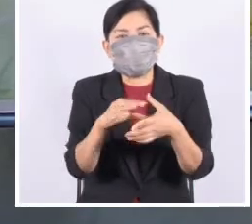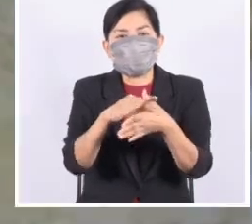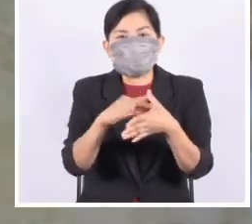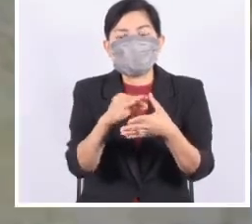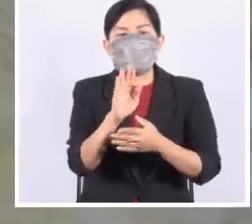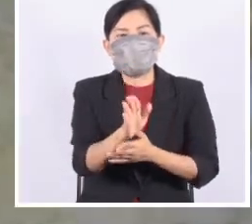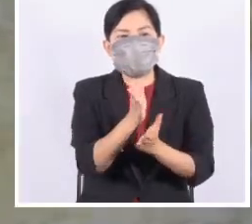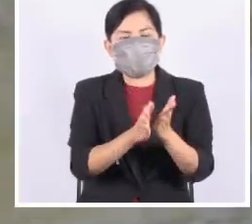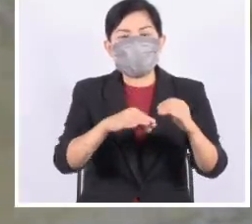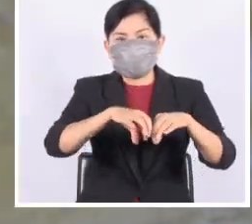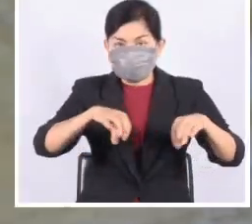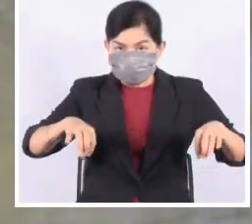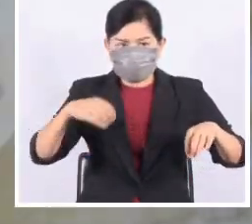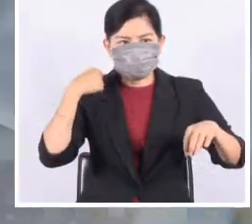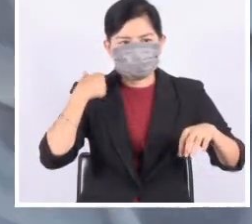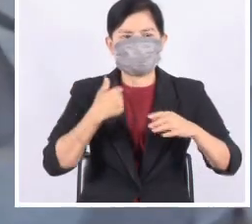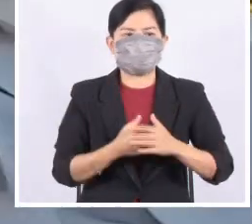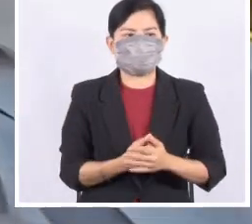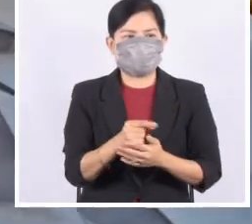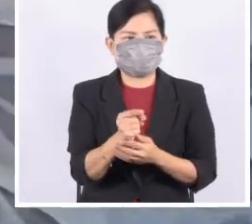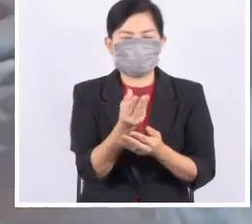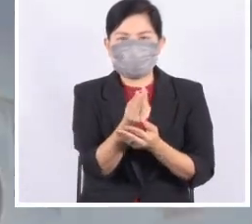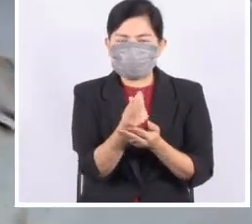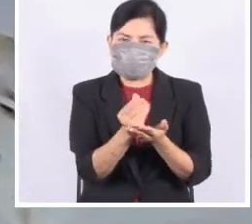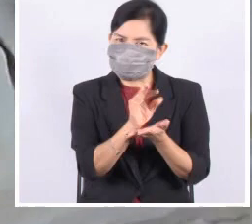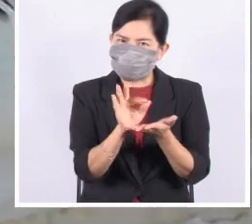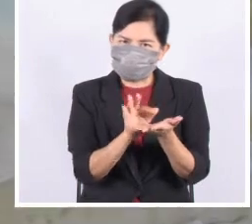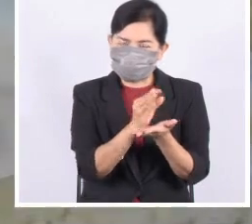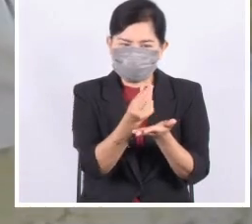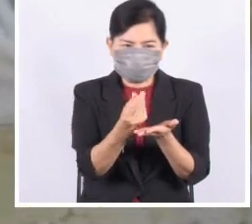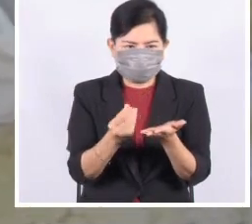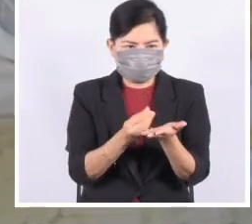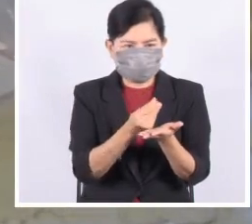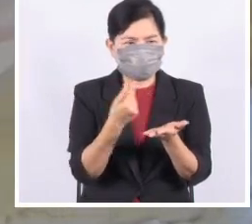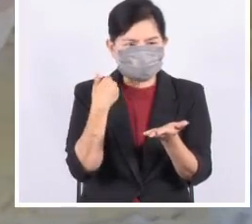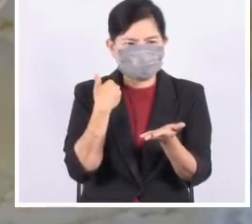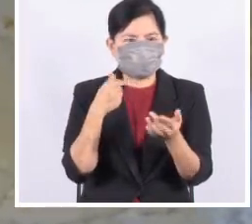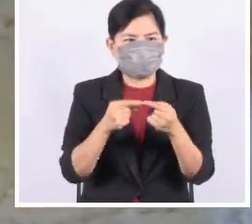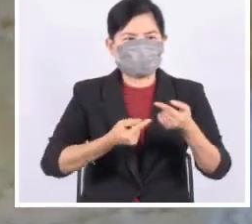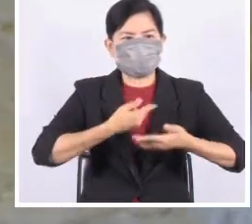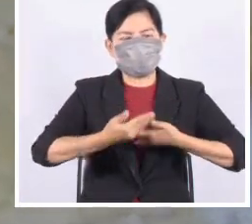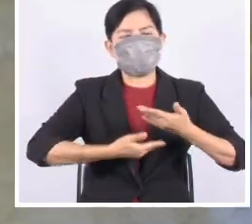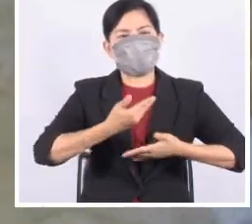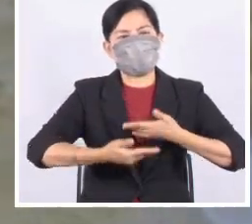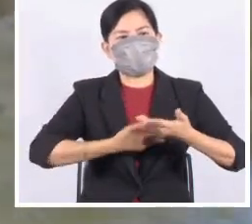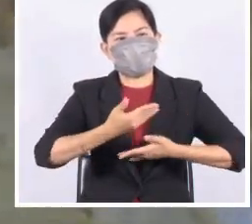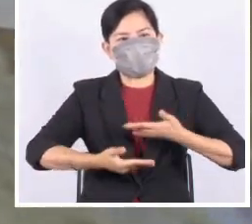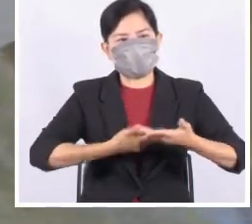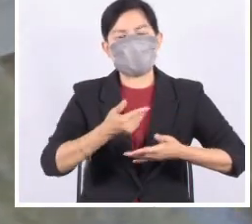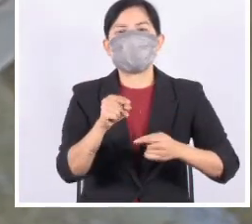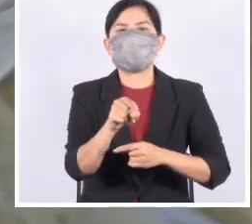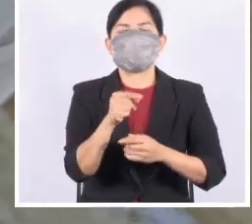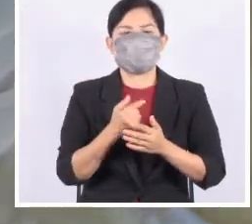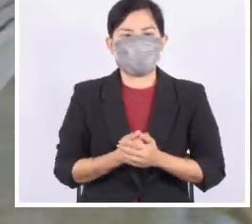ายในราคาถ้วยละ60บาทเท่านั้นค่ะรสชาติอร่อยละมุนลิ้นถูกใจลูกค้ามากนี่ดูแล้วเ